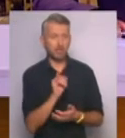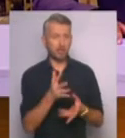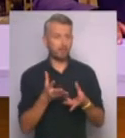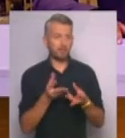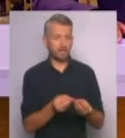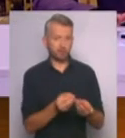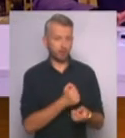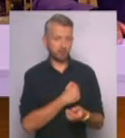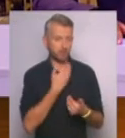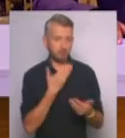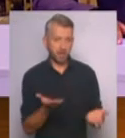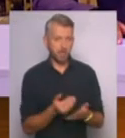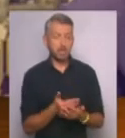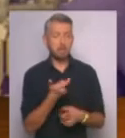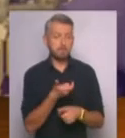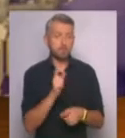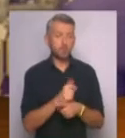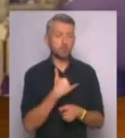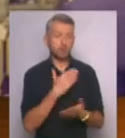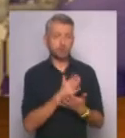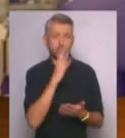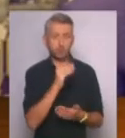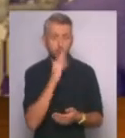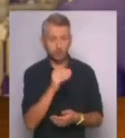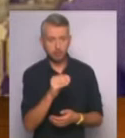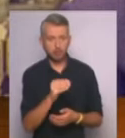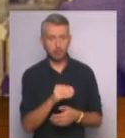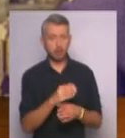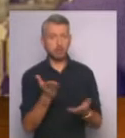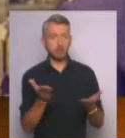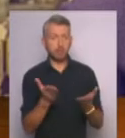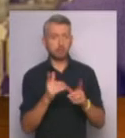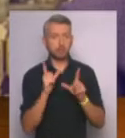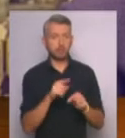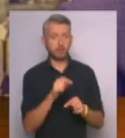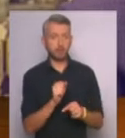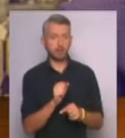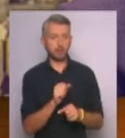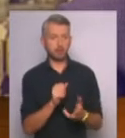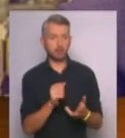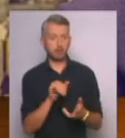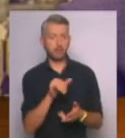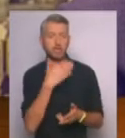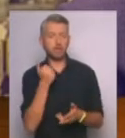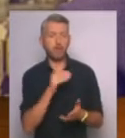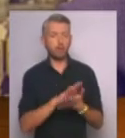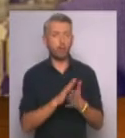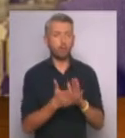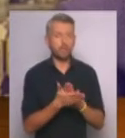ну, на жаль. І більшість у нас є маршрути, які взагалі їздять за юридичним полем. Тобто в них немає договірних